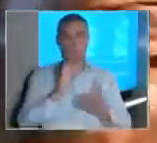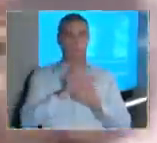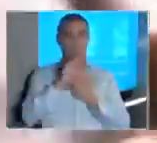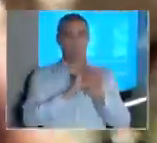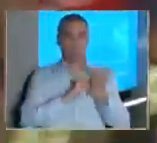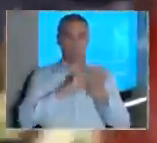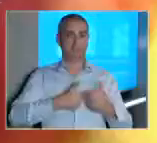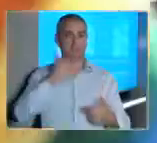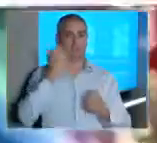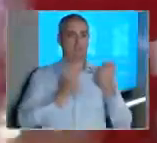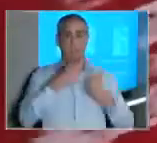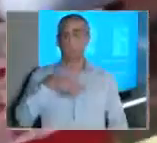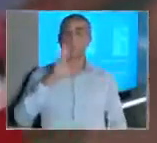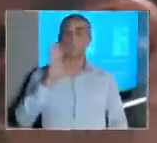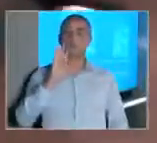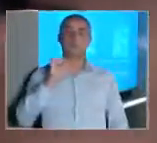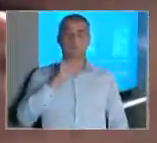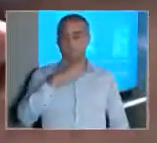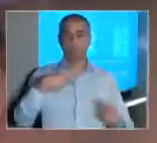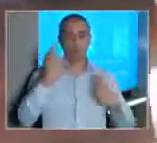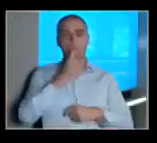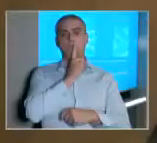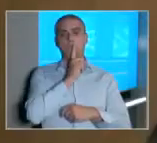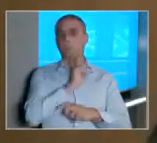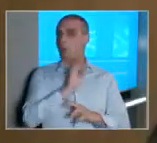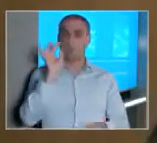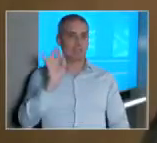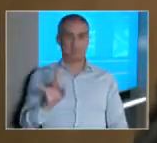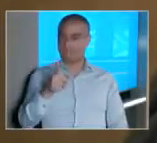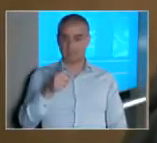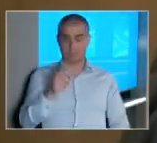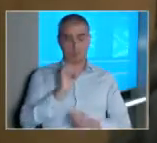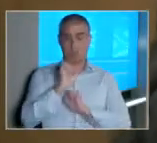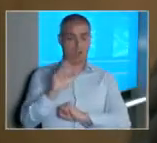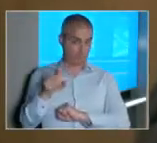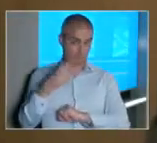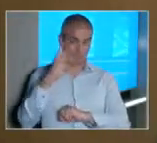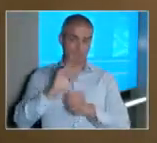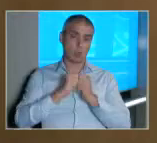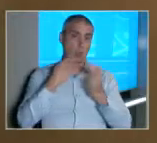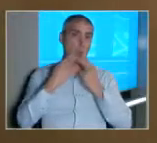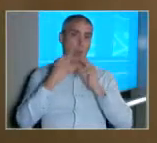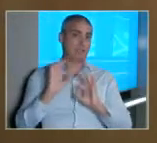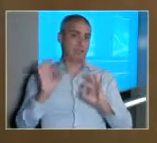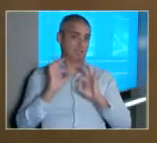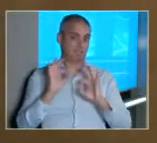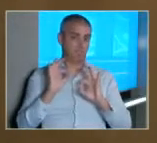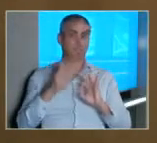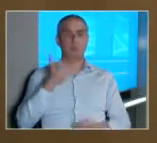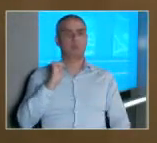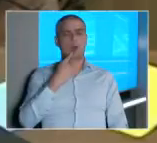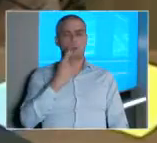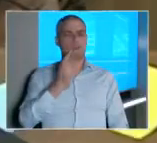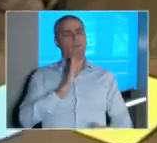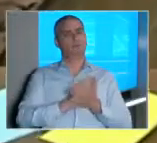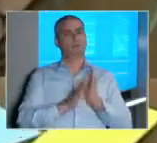לרשימה, השר בצלאל סמוטריץ', שבמשך יממה סירב לגבות את פרץ או להגיב על דבריו, אמר אמש,